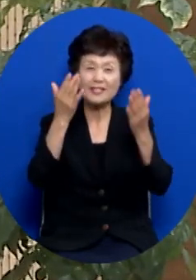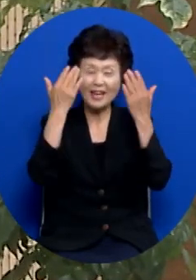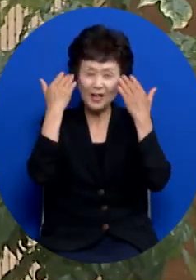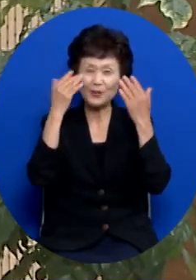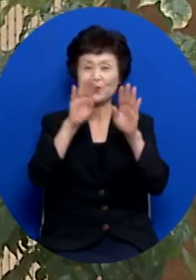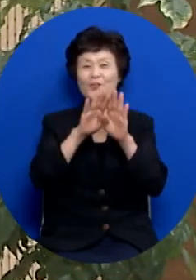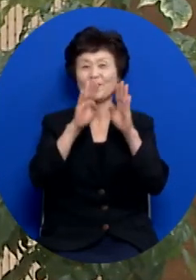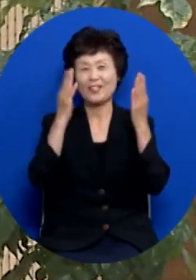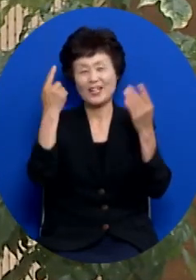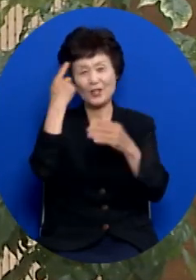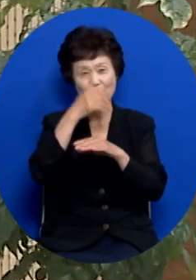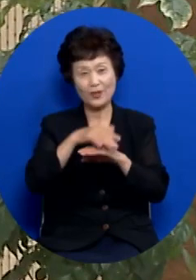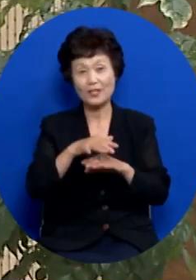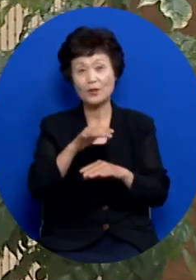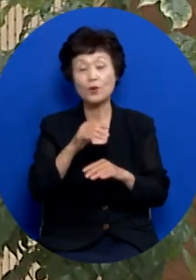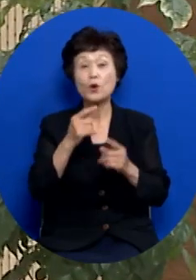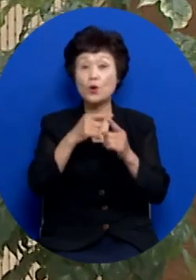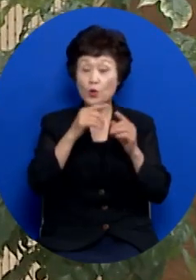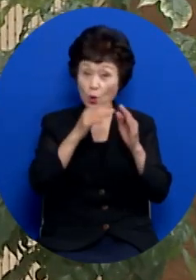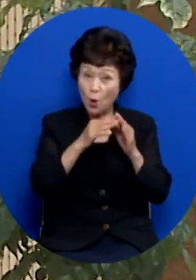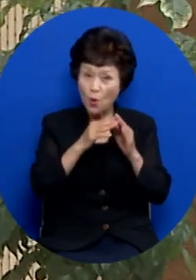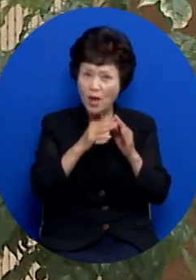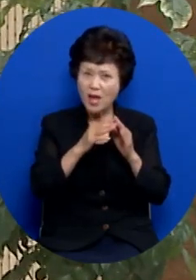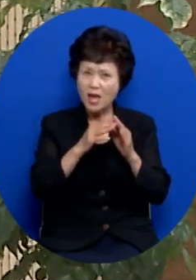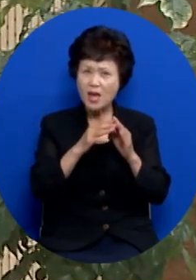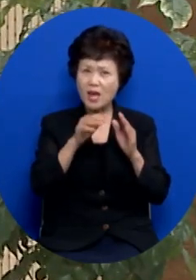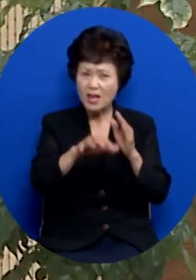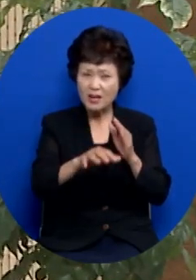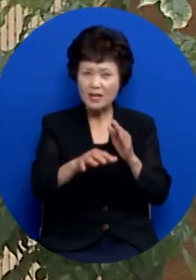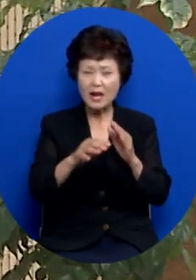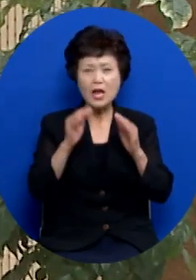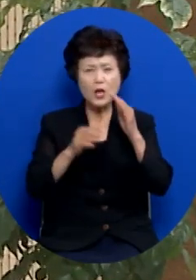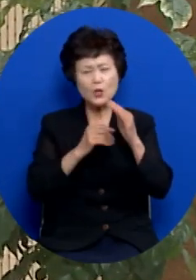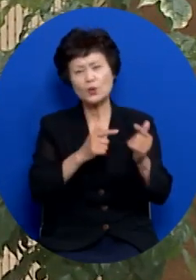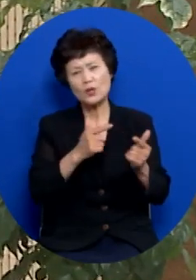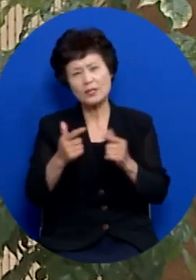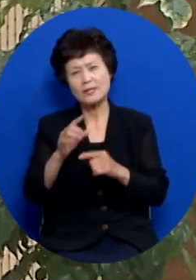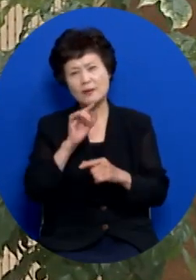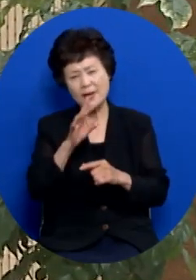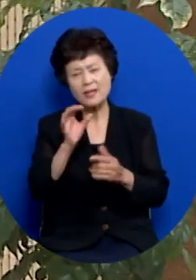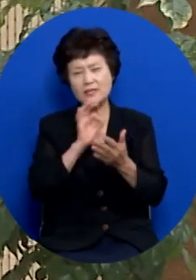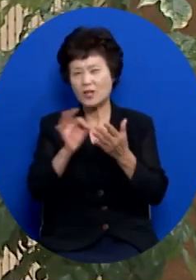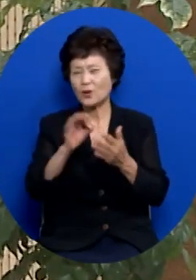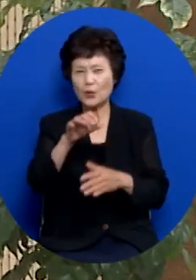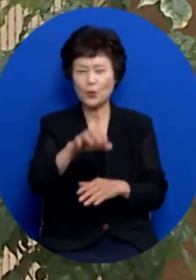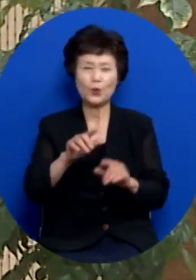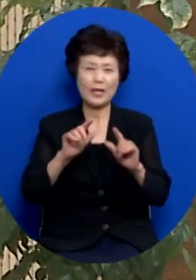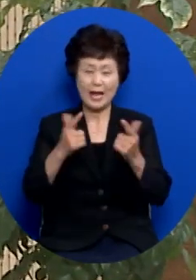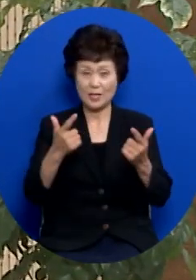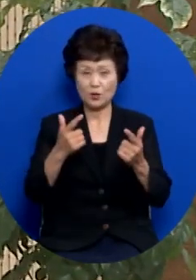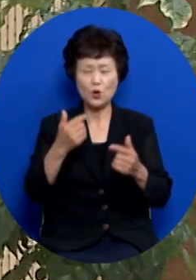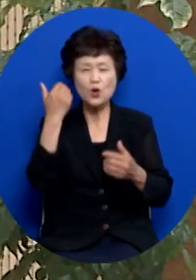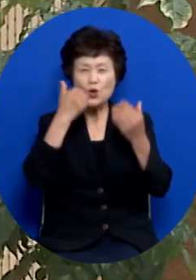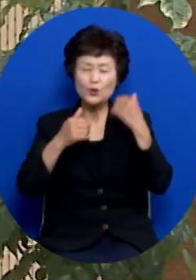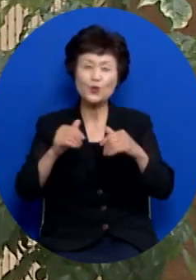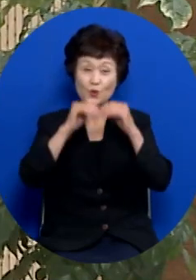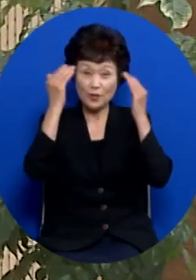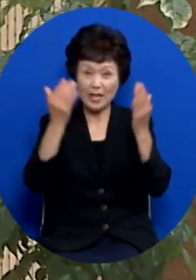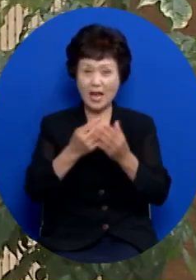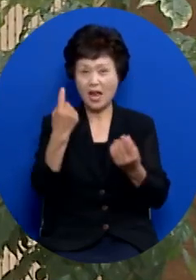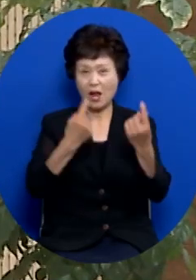그래서 이 교회가 교인들만의 공간이 아니라 지역 주민들이 내 집처럼 올 수 있는 공간을 활용하기